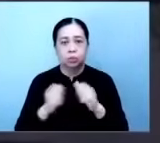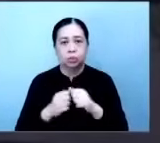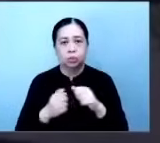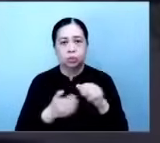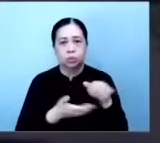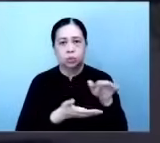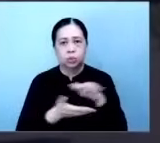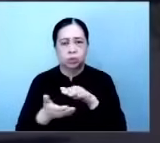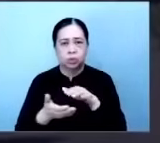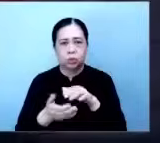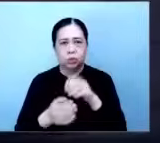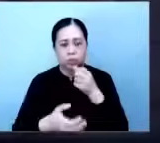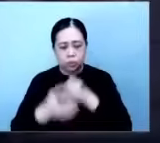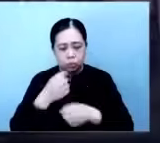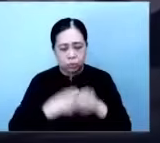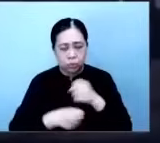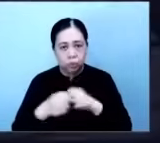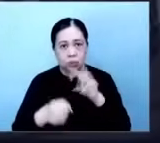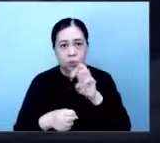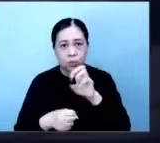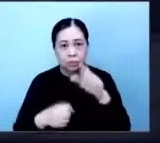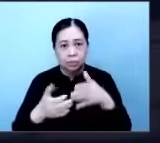up. Iloilo has not